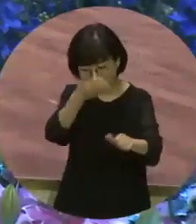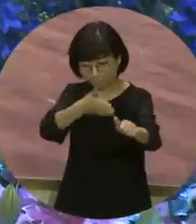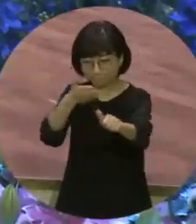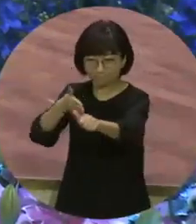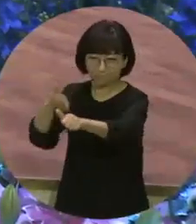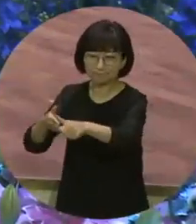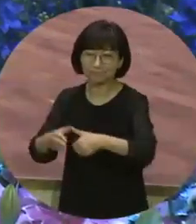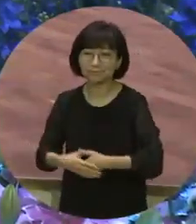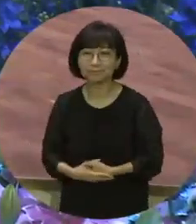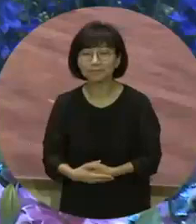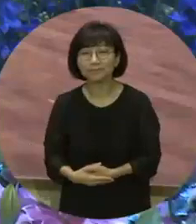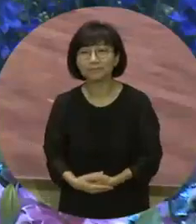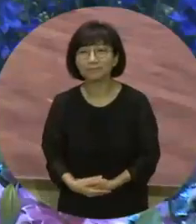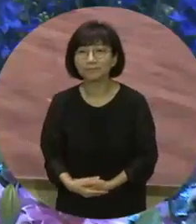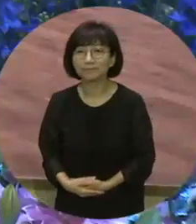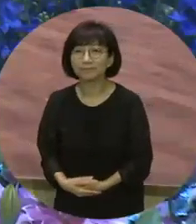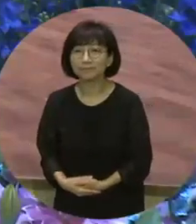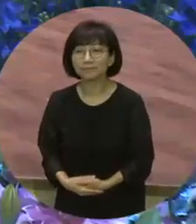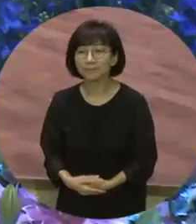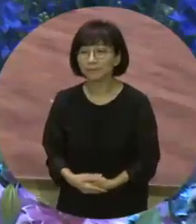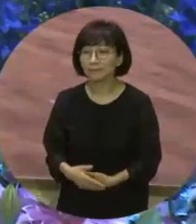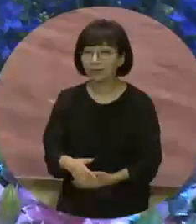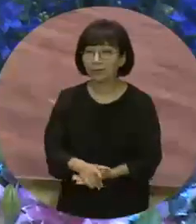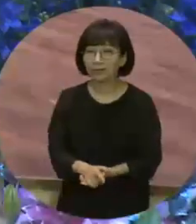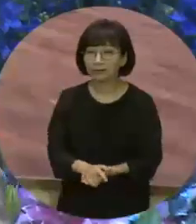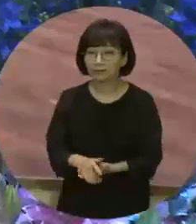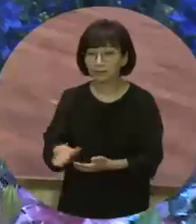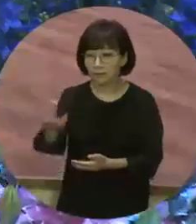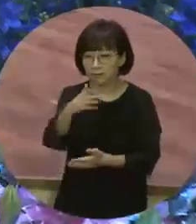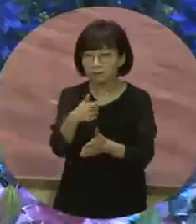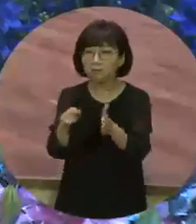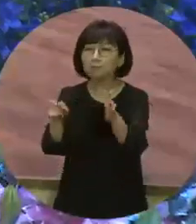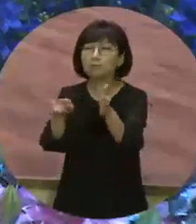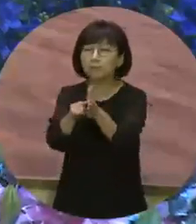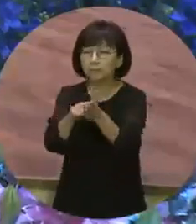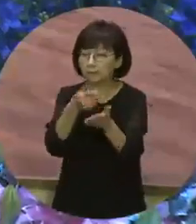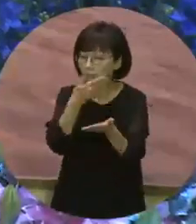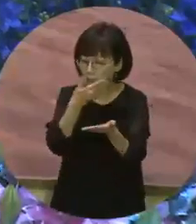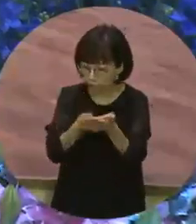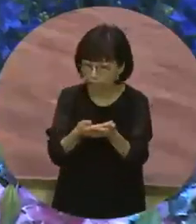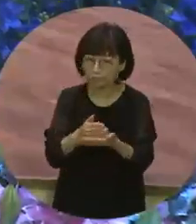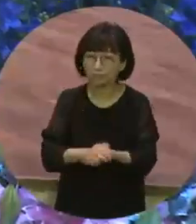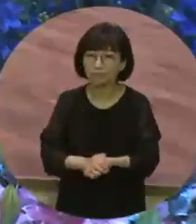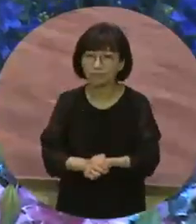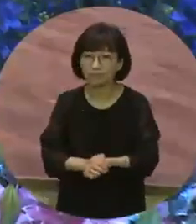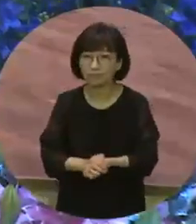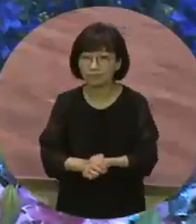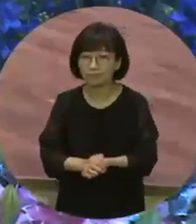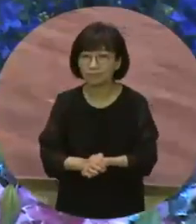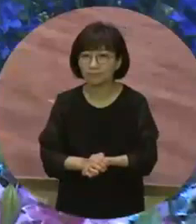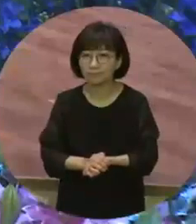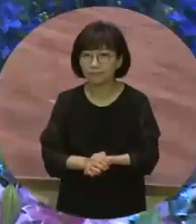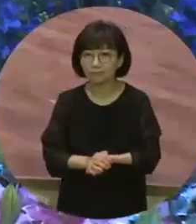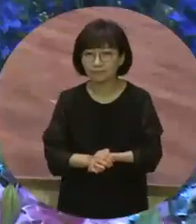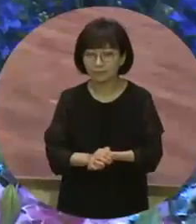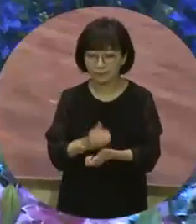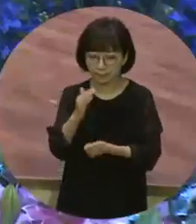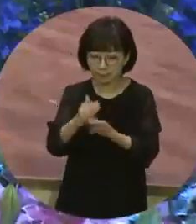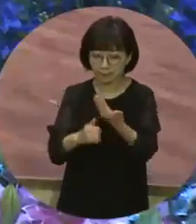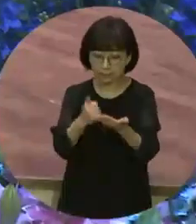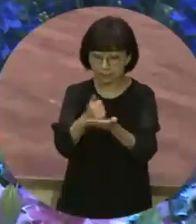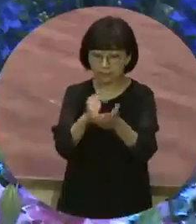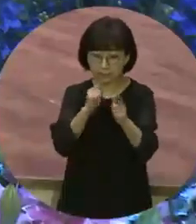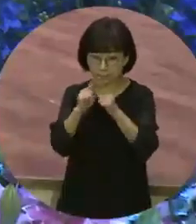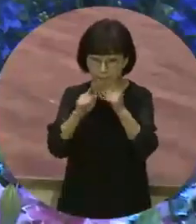네, 여러분들의 언약적 믿음이 너무나 중요합니다. 성경에 기록된 이 말씀은요 언제나 그래요. 어제나